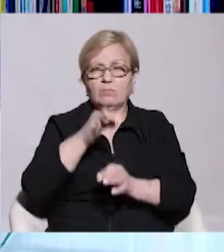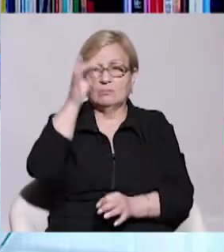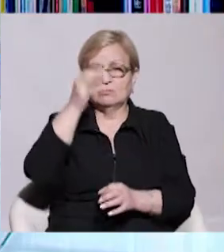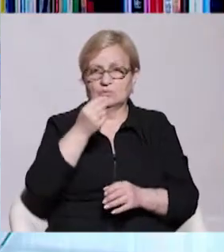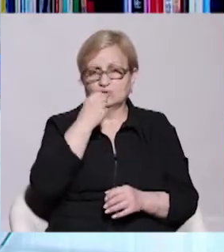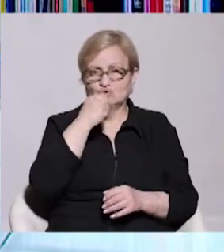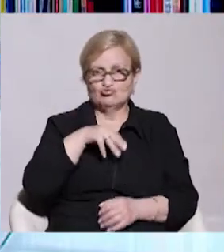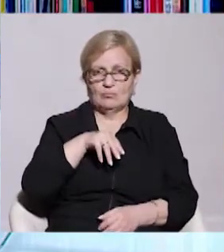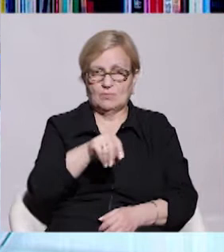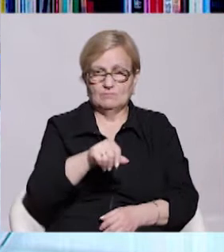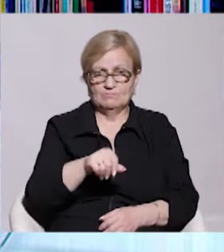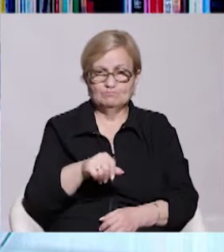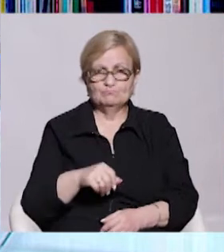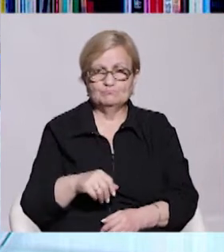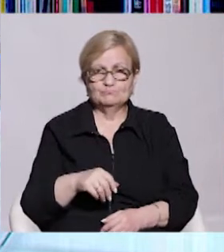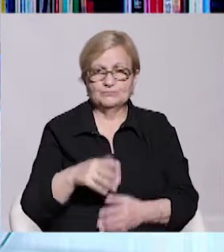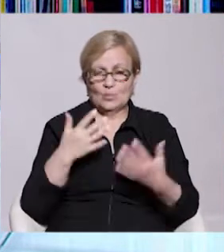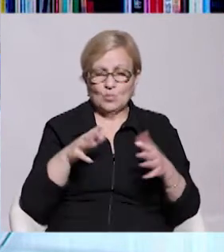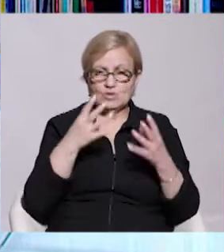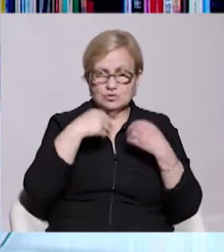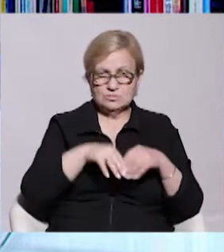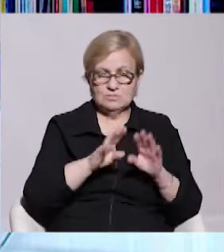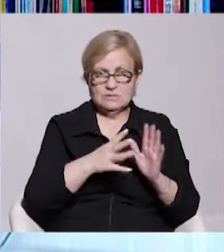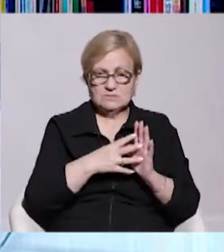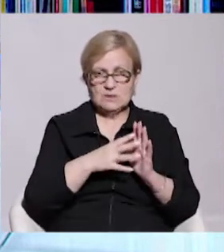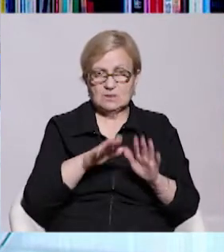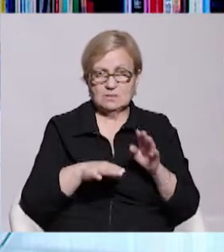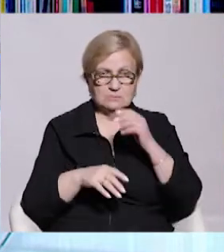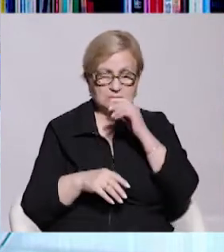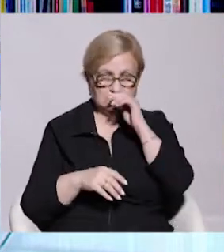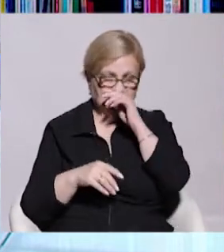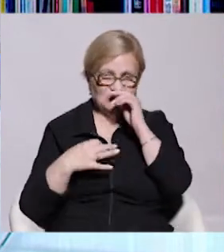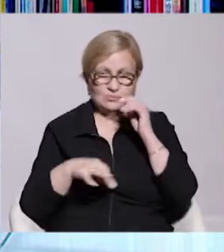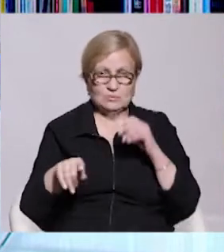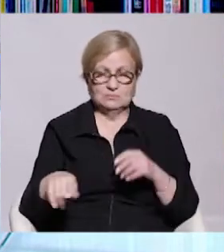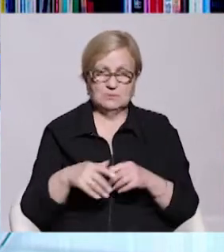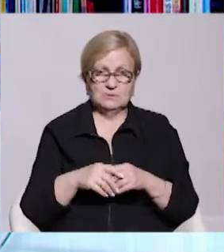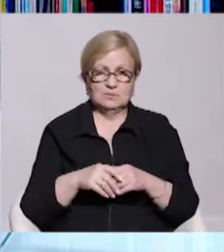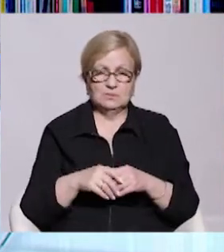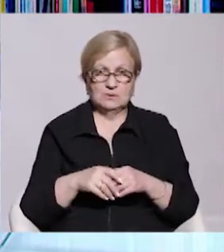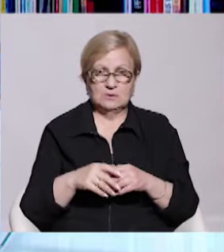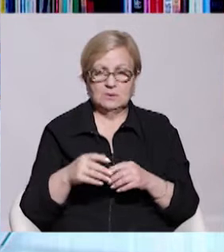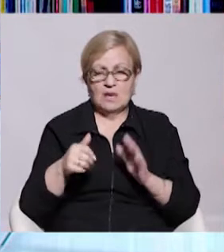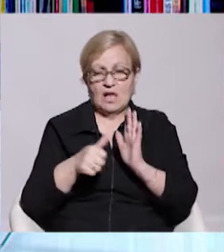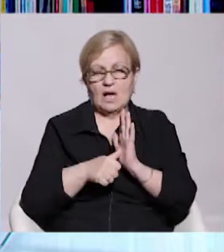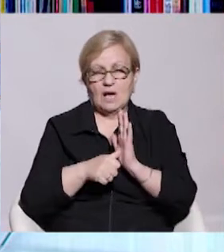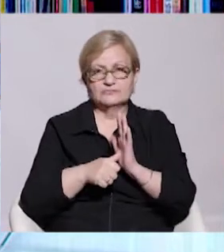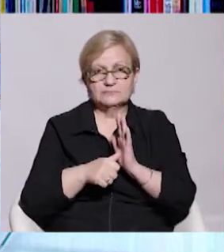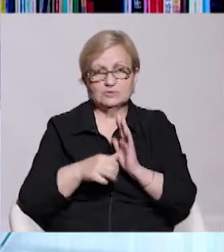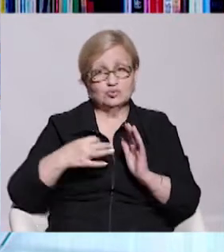და ჭამს. 9 კილოგრამი უკვე შეჭამა. და შვილმა პანდამ შეჭამა 6